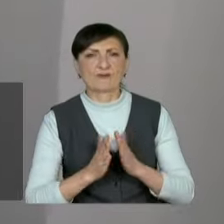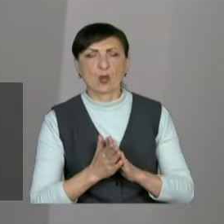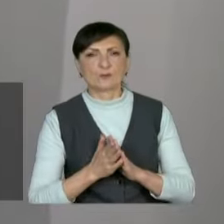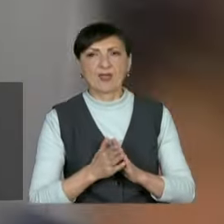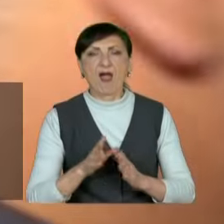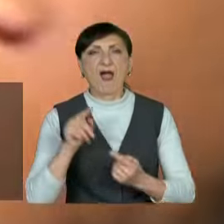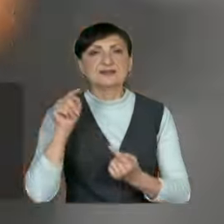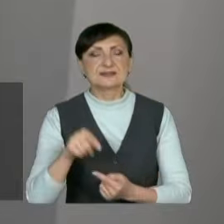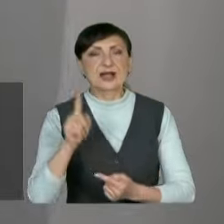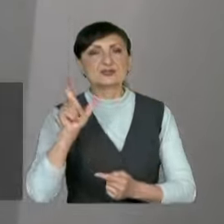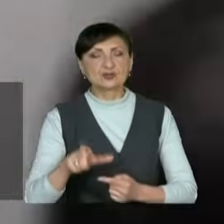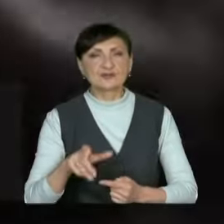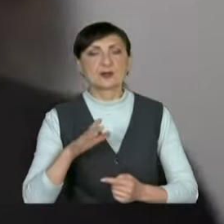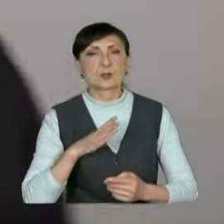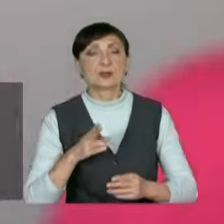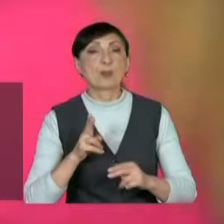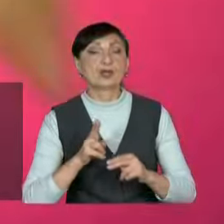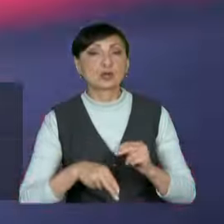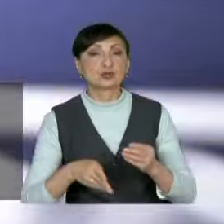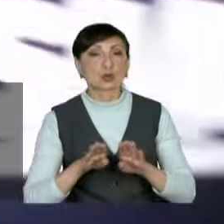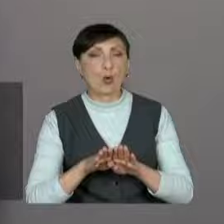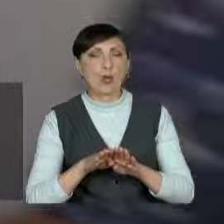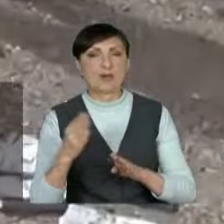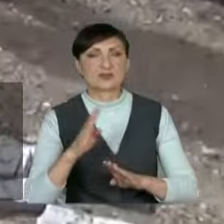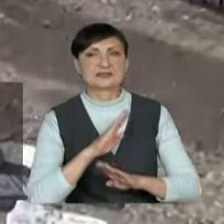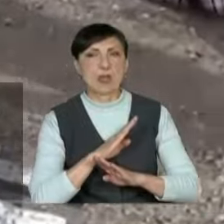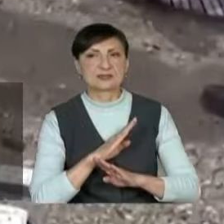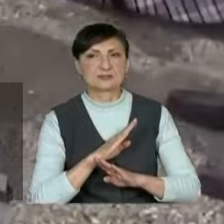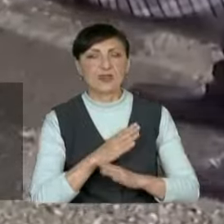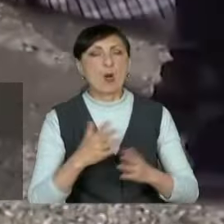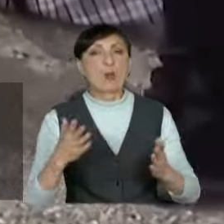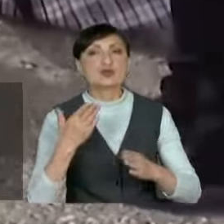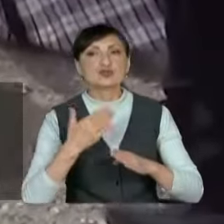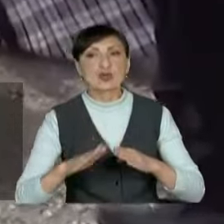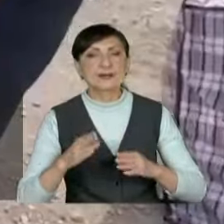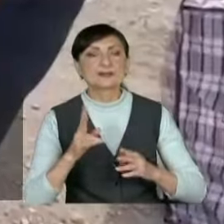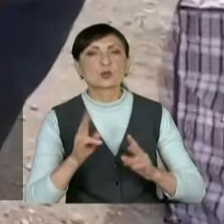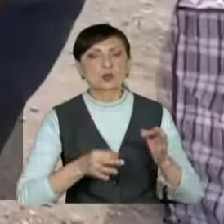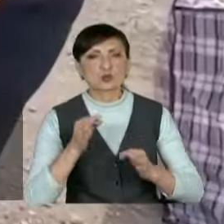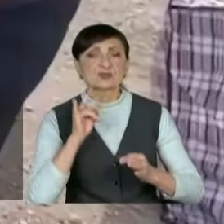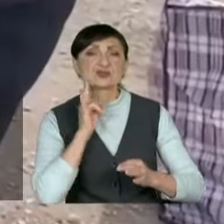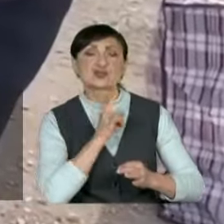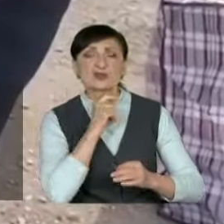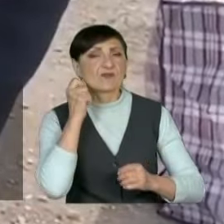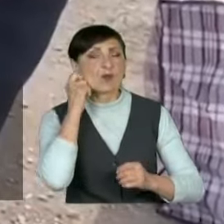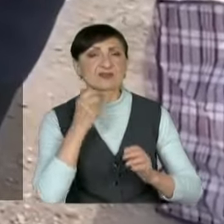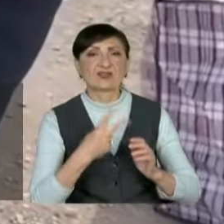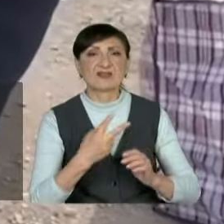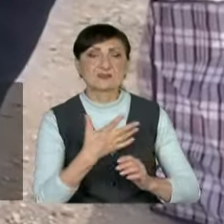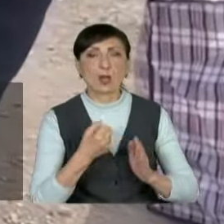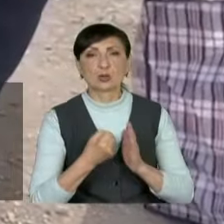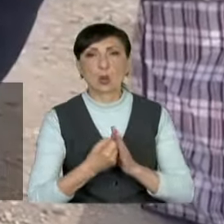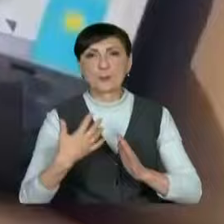в отношении одного сотрудника было прекращено в связи с его смертью. Большая часть осужденных – женщины в возрасте от 25